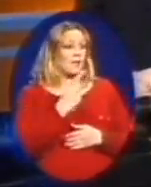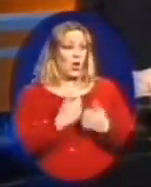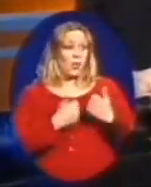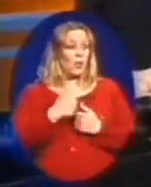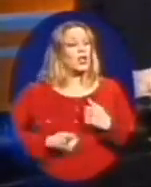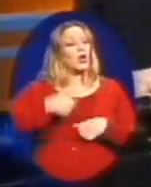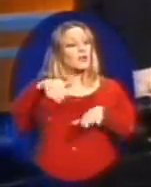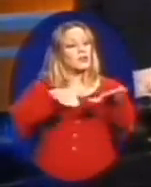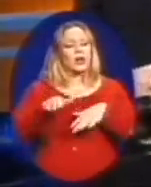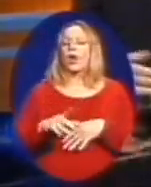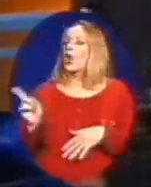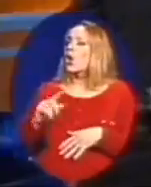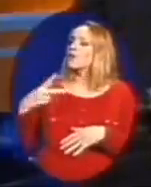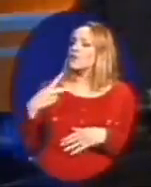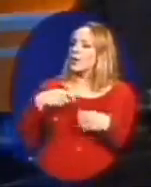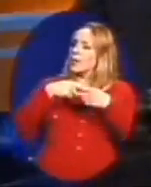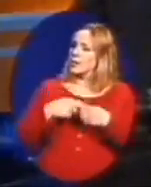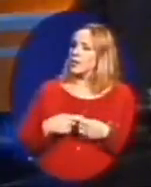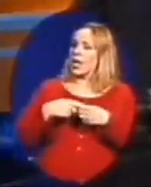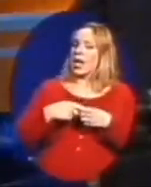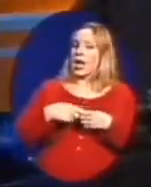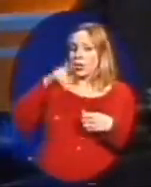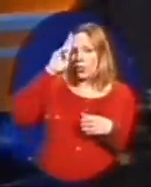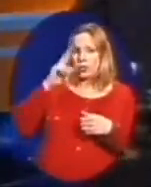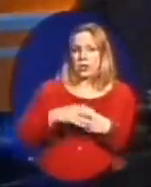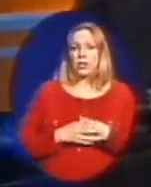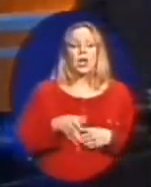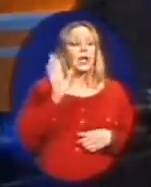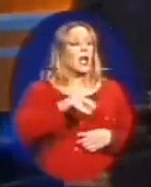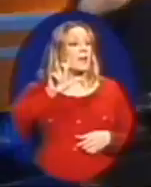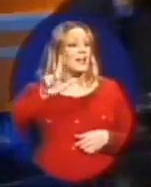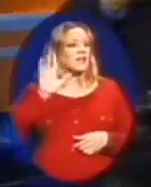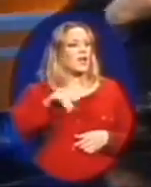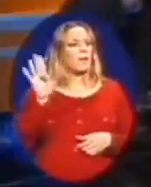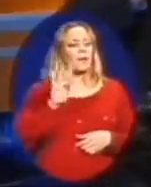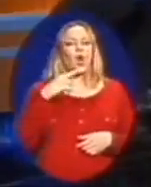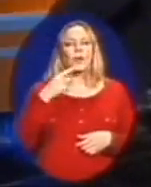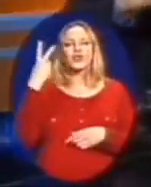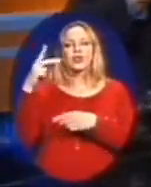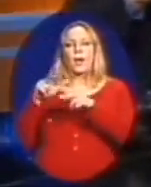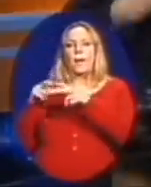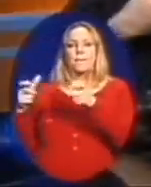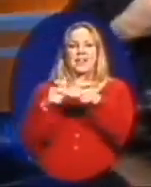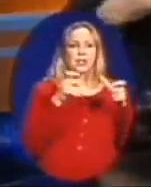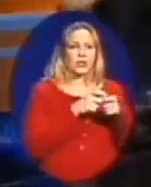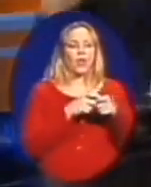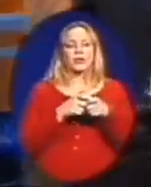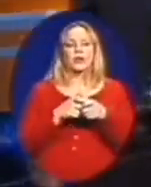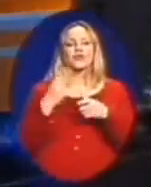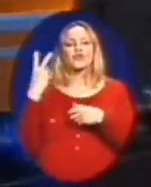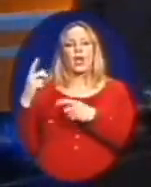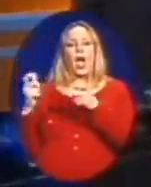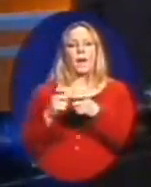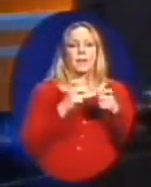לראש הממשלה. לא, אבל לכן צריך את פייגלין בליכוד כדי ש... ליבני אומרת שתי מדינות לשני עמים, ובנתניהו אומרת שתי מדינות. כל אחד בטון שלו, עם הבס או הבריטון שלו,